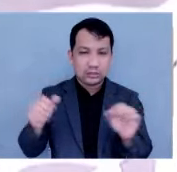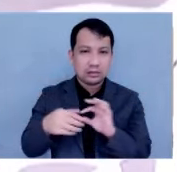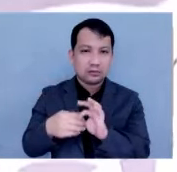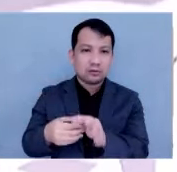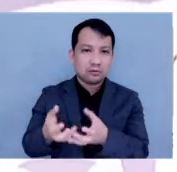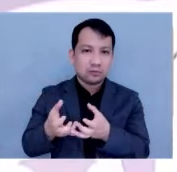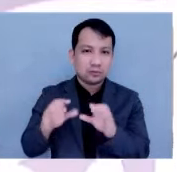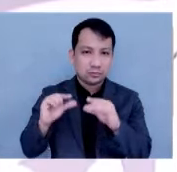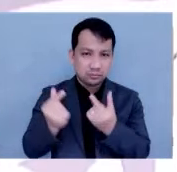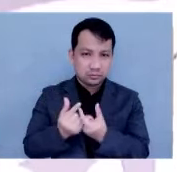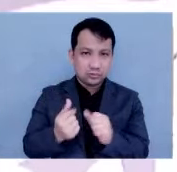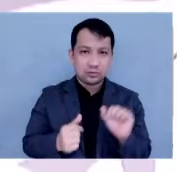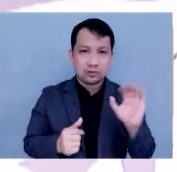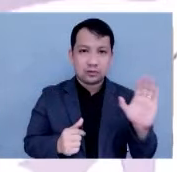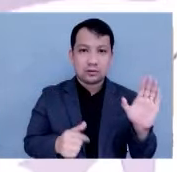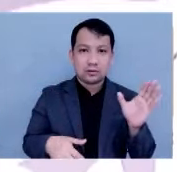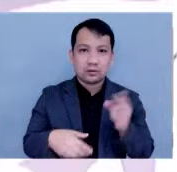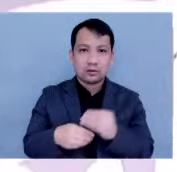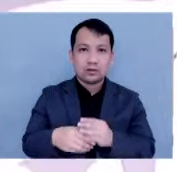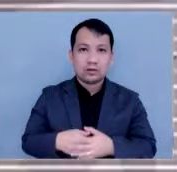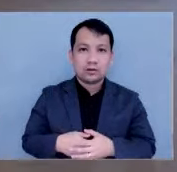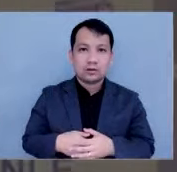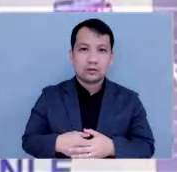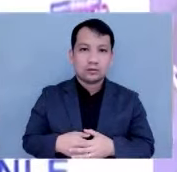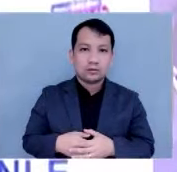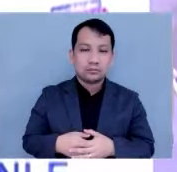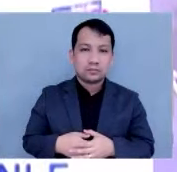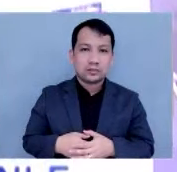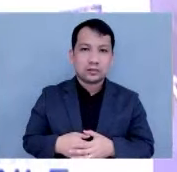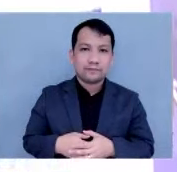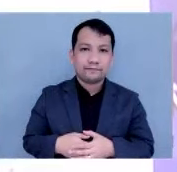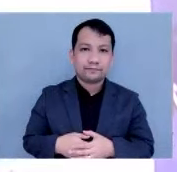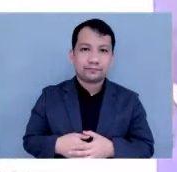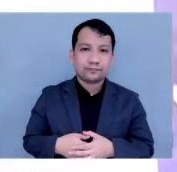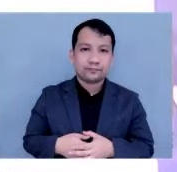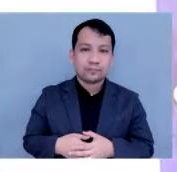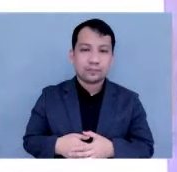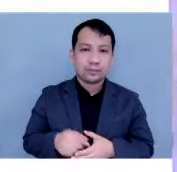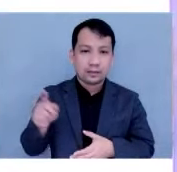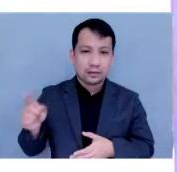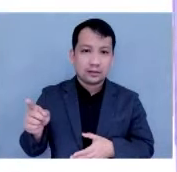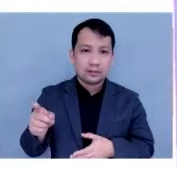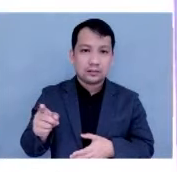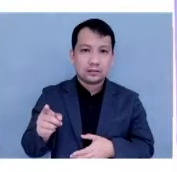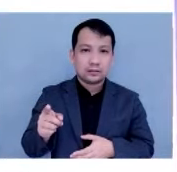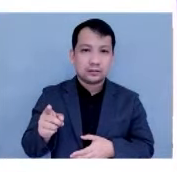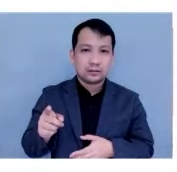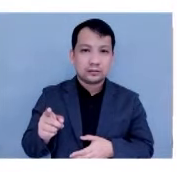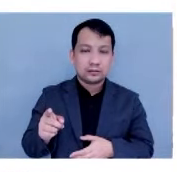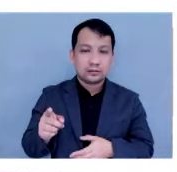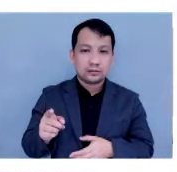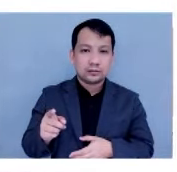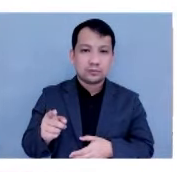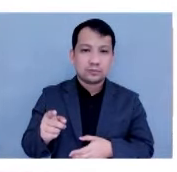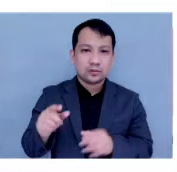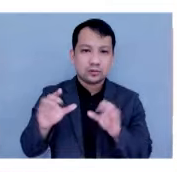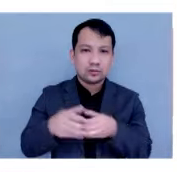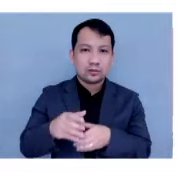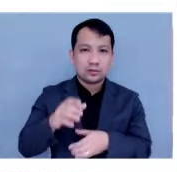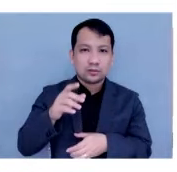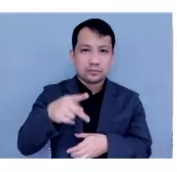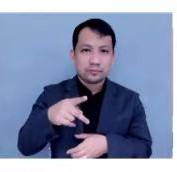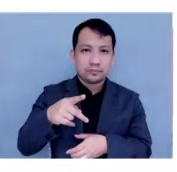ng Campo ni Duterte. Bit-bit naman ang umano'y embattled president ng Partido Federal ng